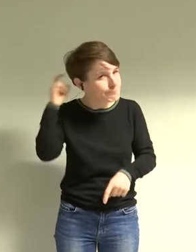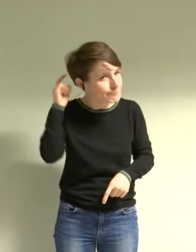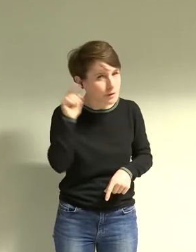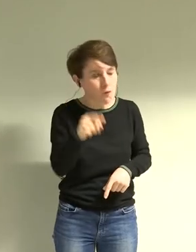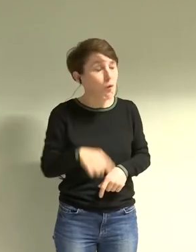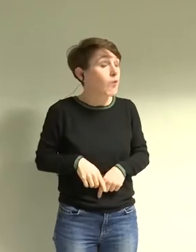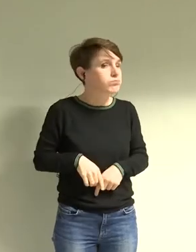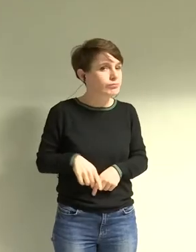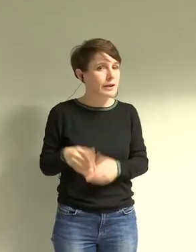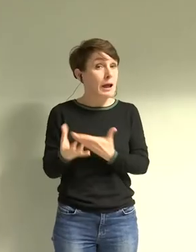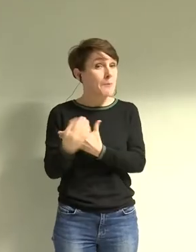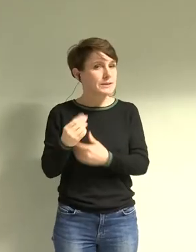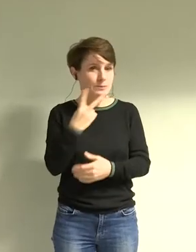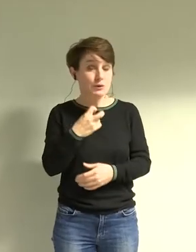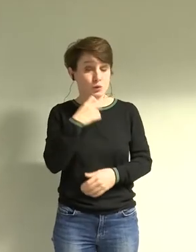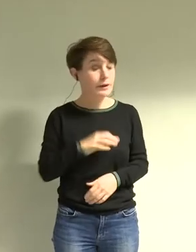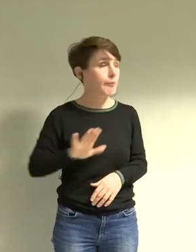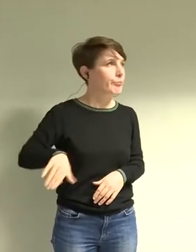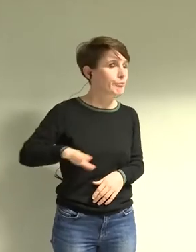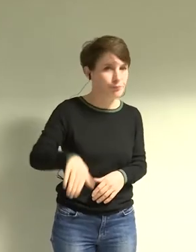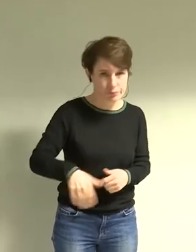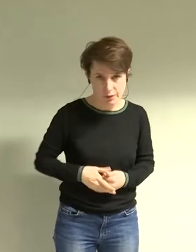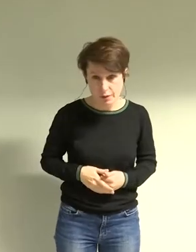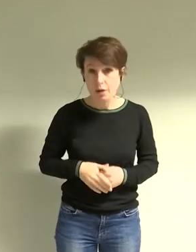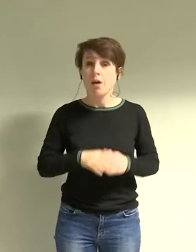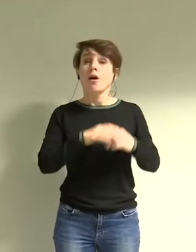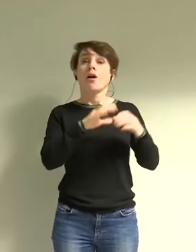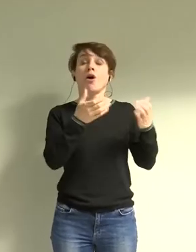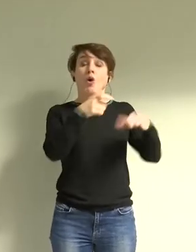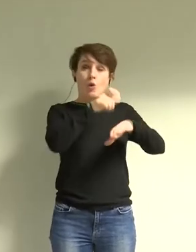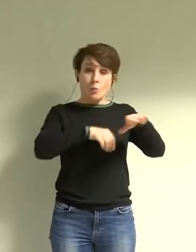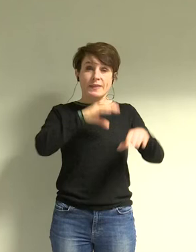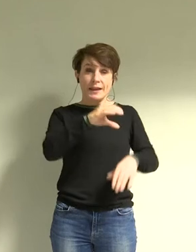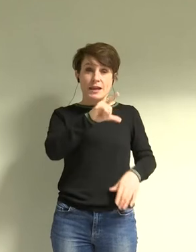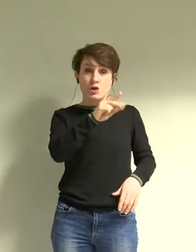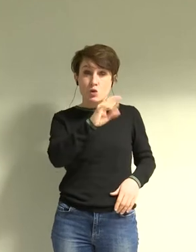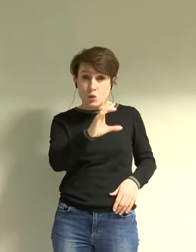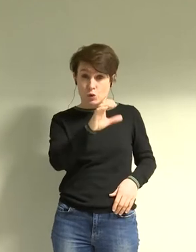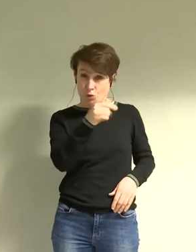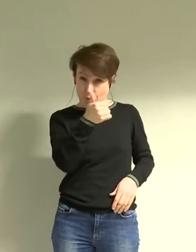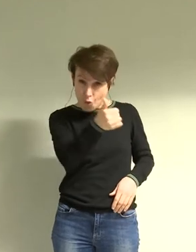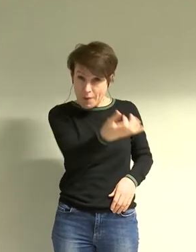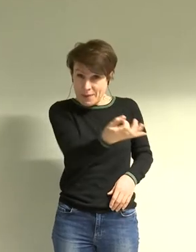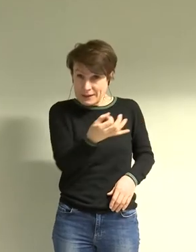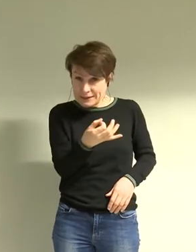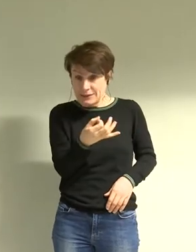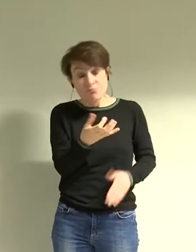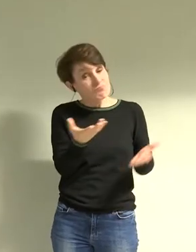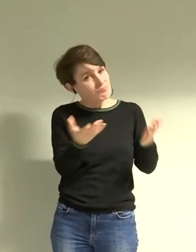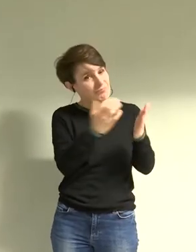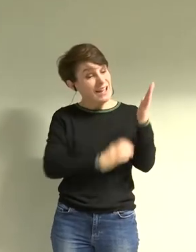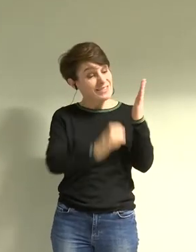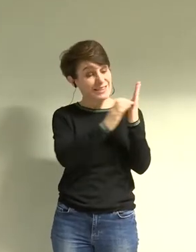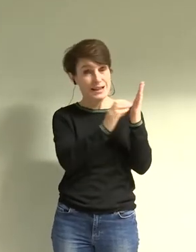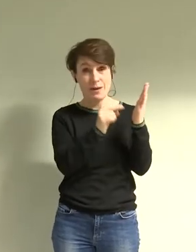le comité de liaison des unions de quartier luck l'udc estime qu'avec cette délibération je cite vous